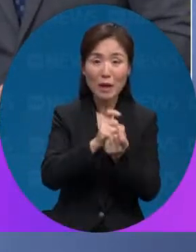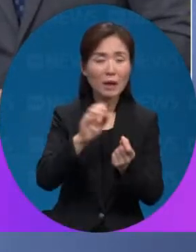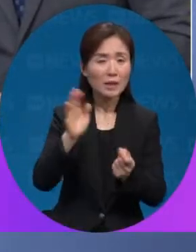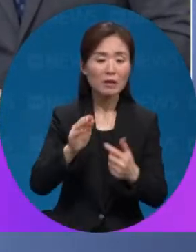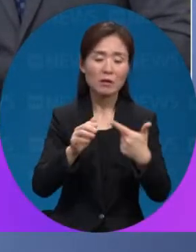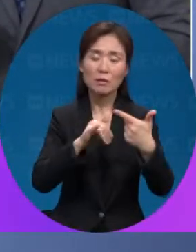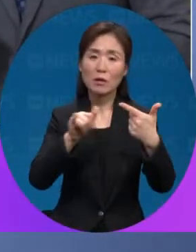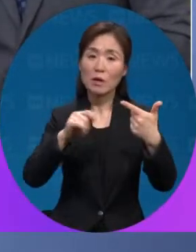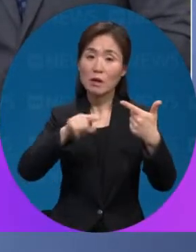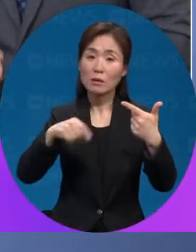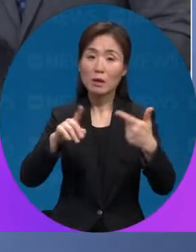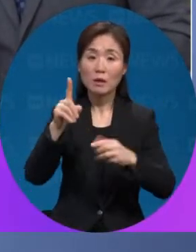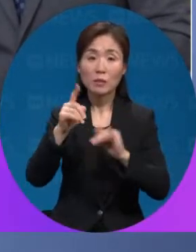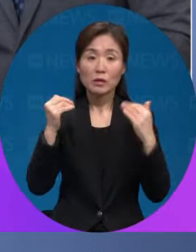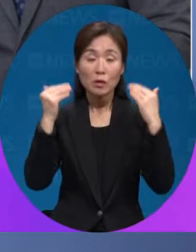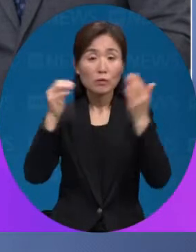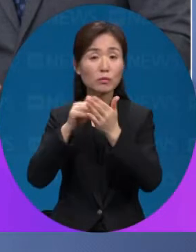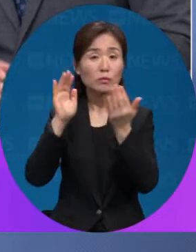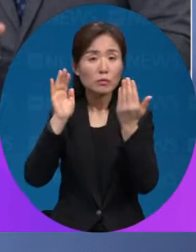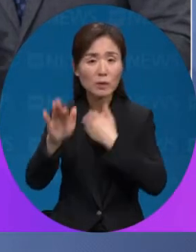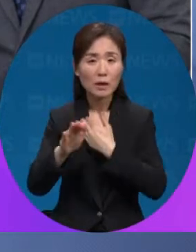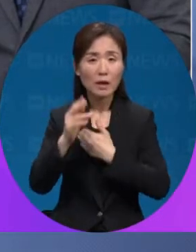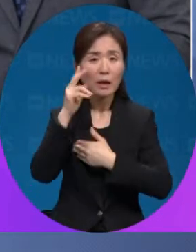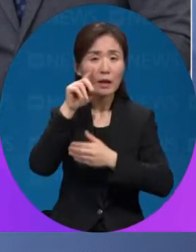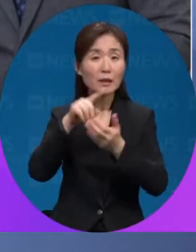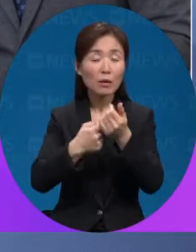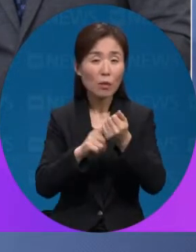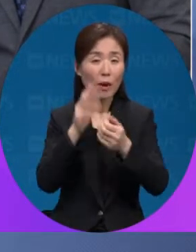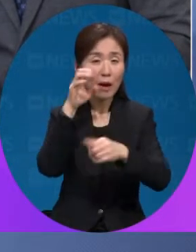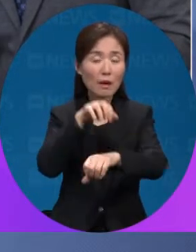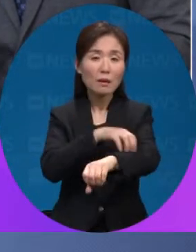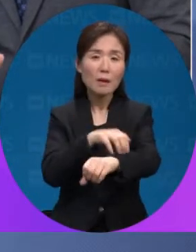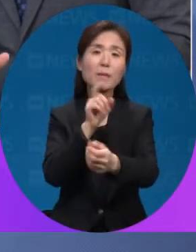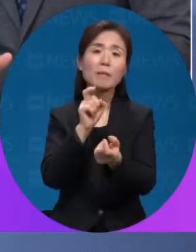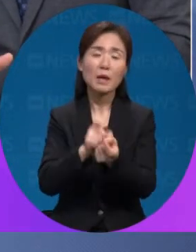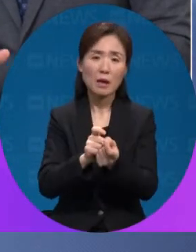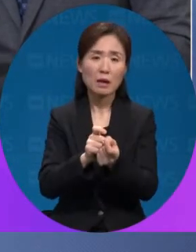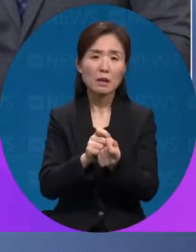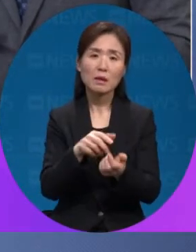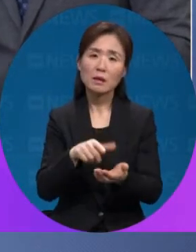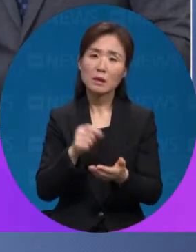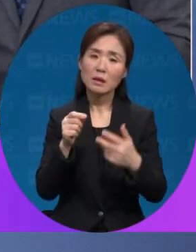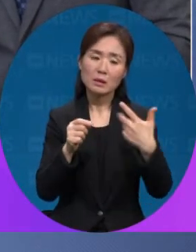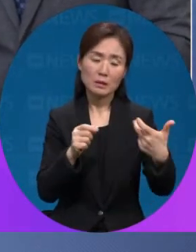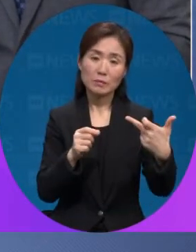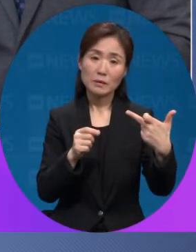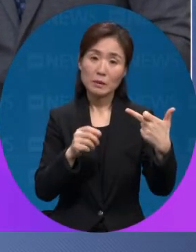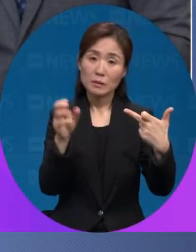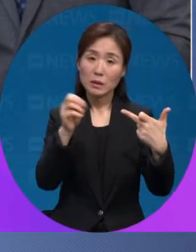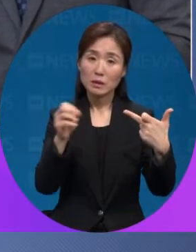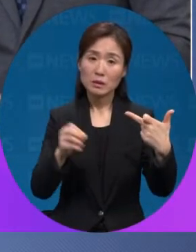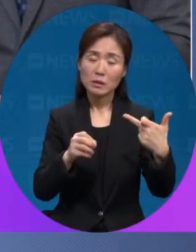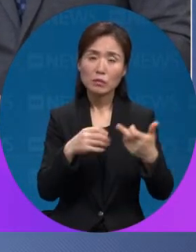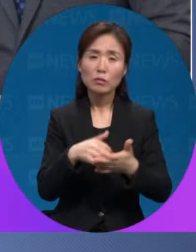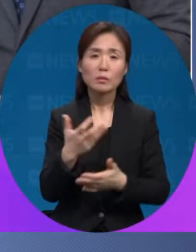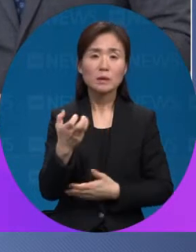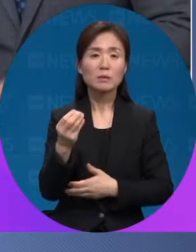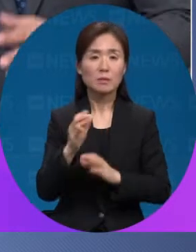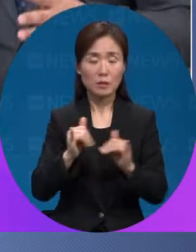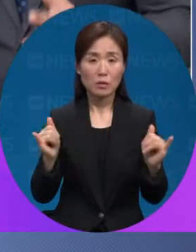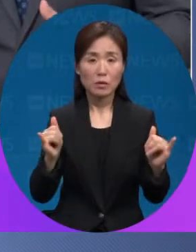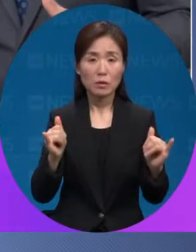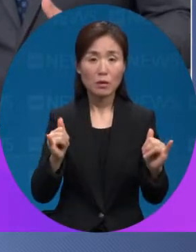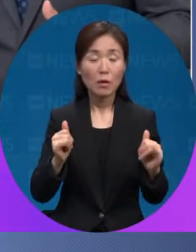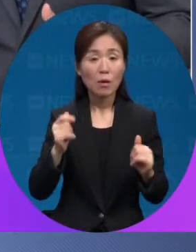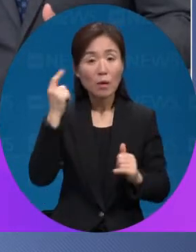1명은 성인이 된 이후에 땅콩 할 얘기가 생겼다고 합니다 27% 80만 명에 달하는 수 자거든요 왜